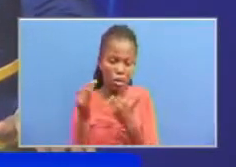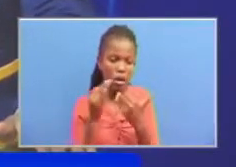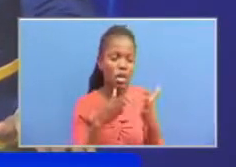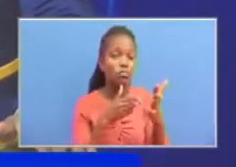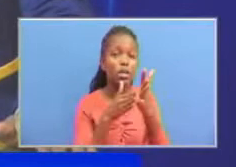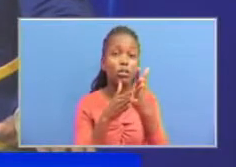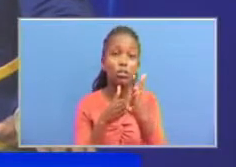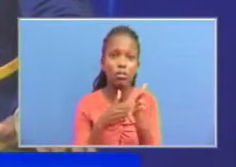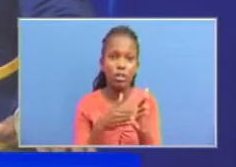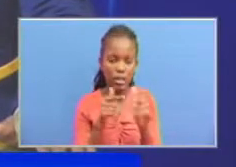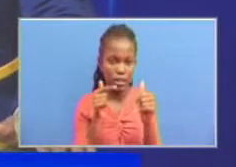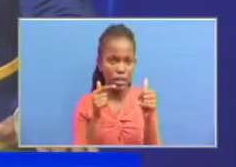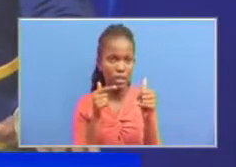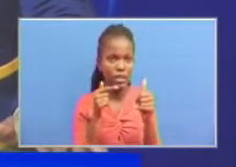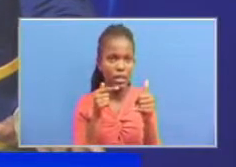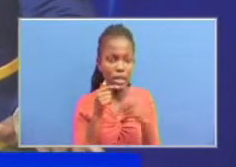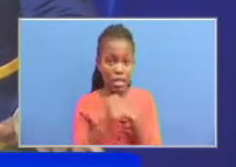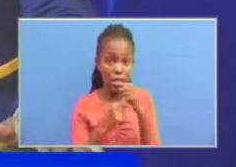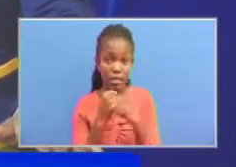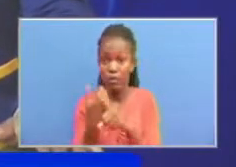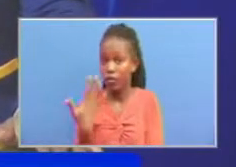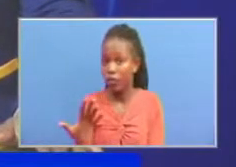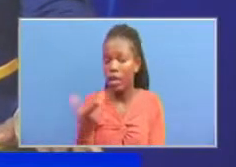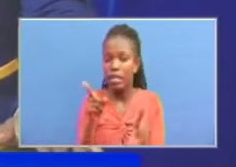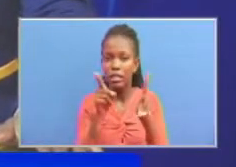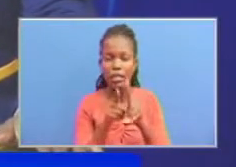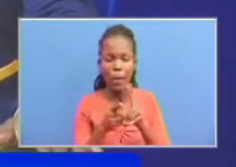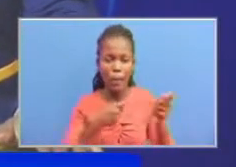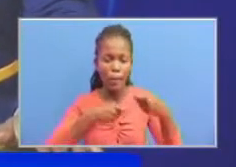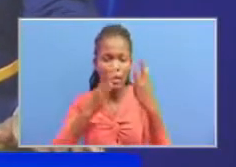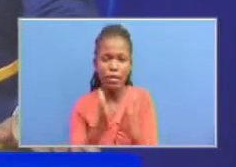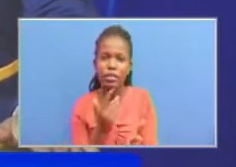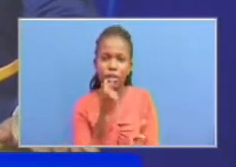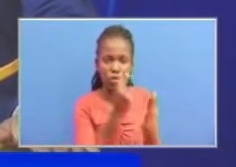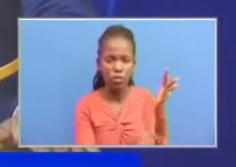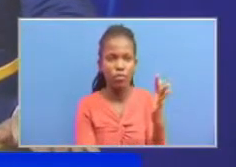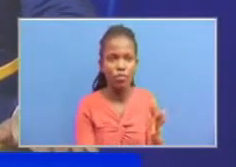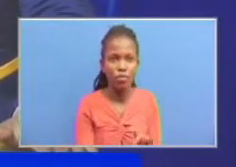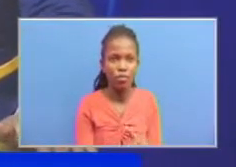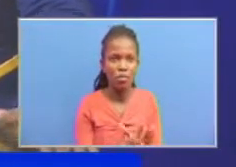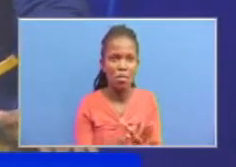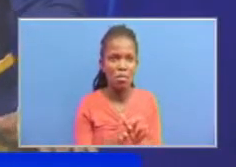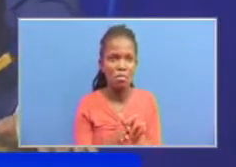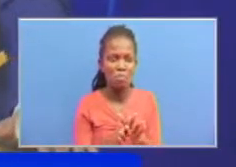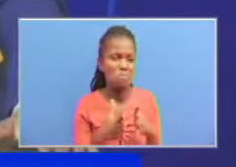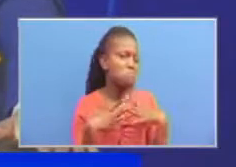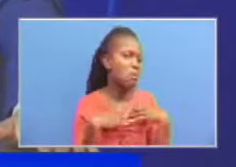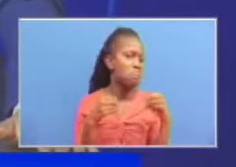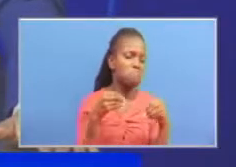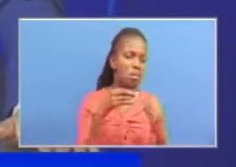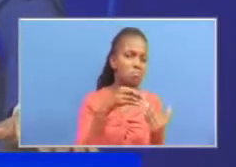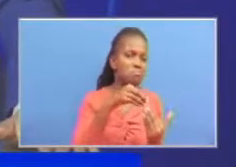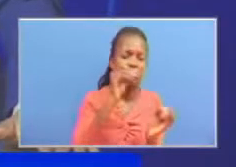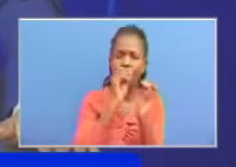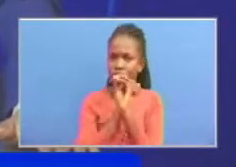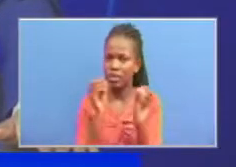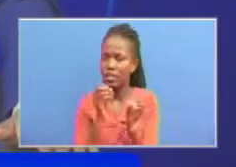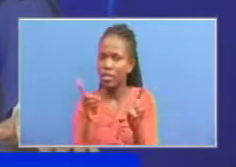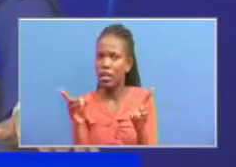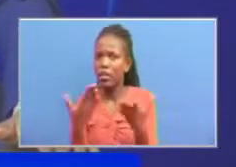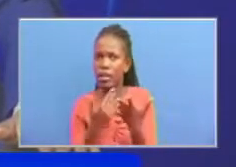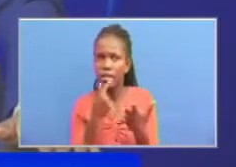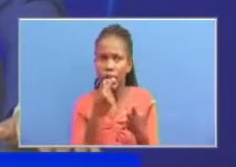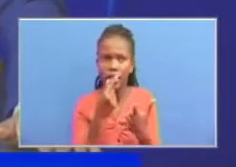kumatongo siya ivindani ya miaka itano. Oingi atandidia a ni maweta tamata nendewa ni usakwa ni usu valama siya